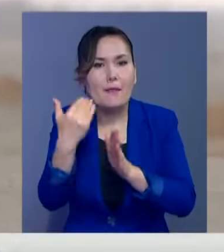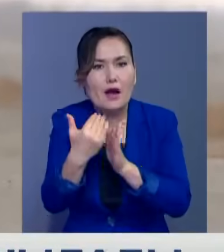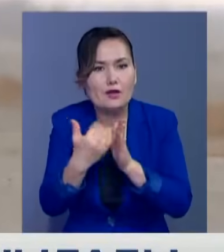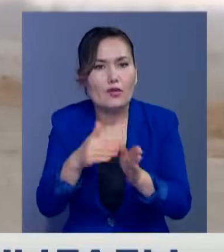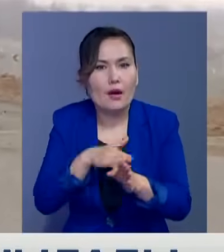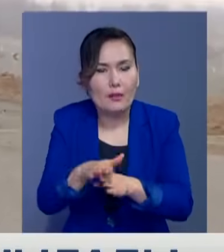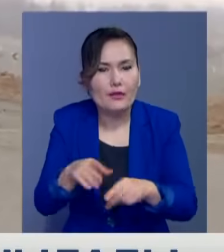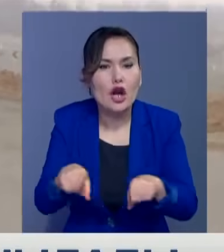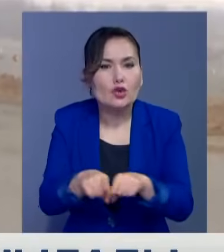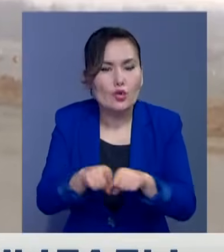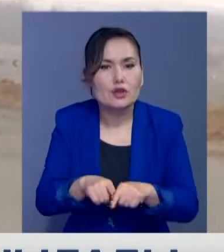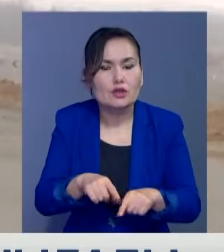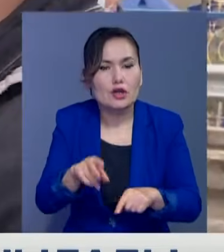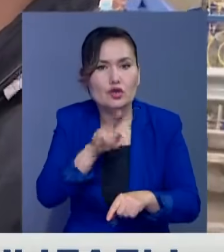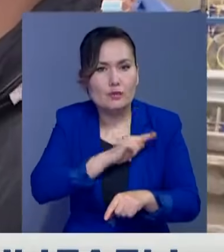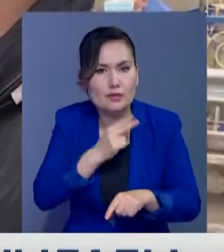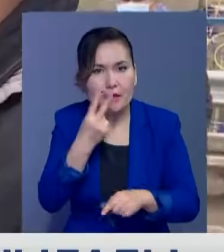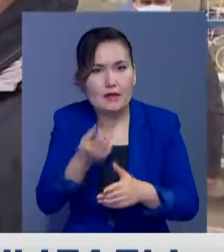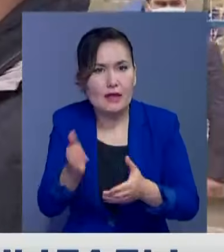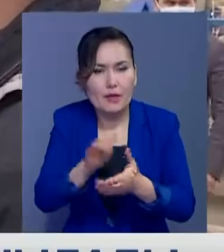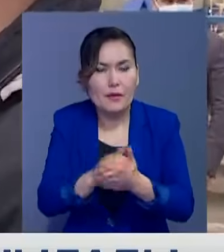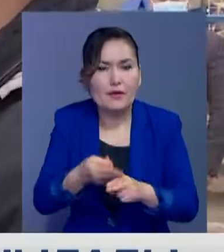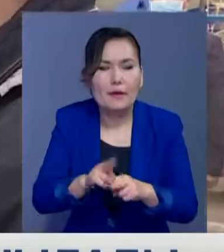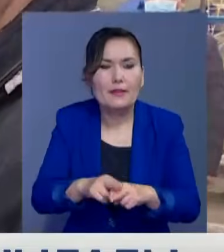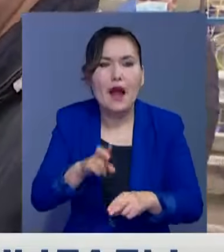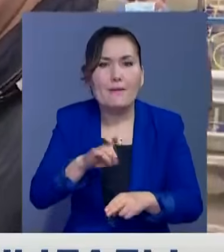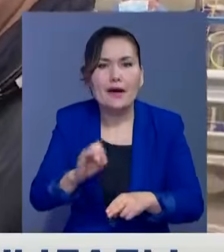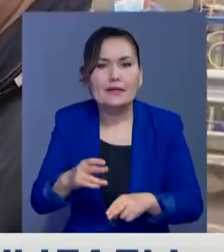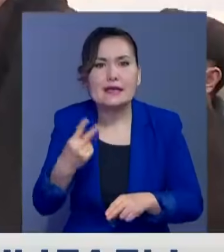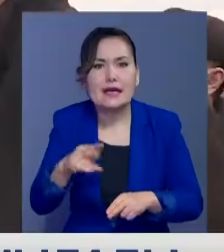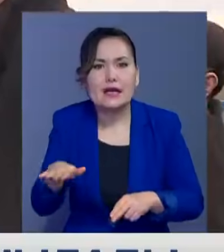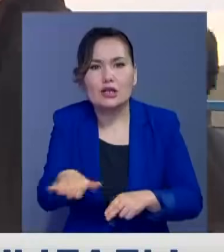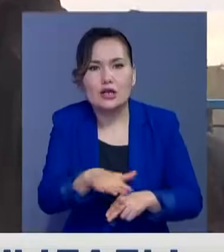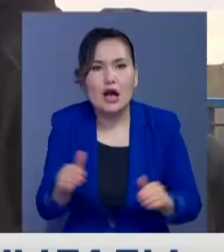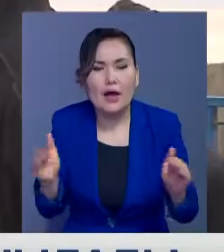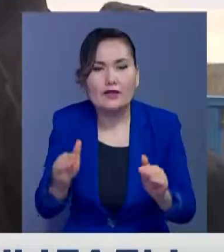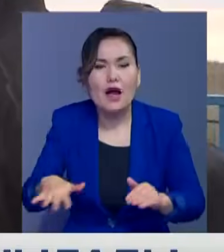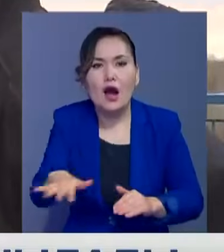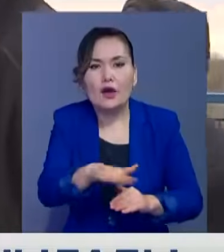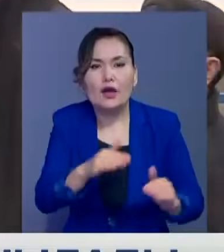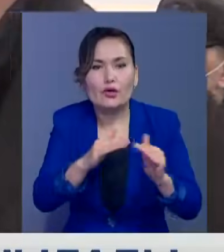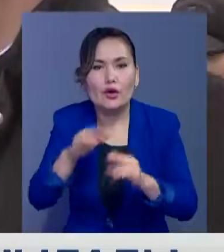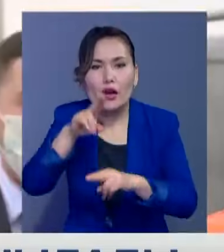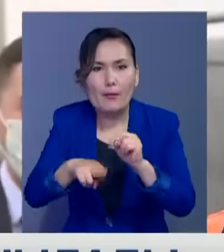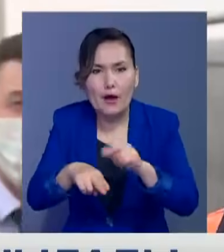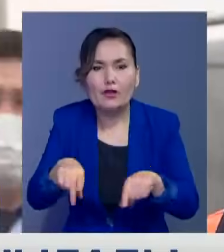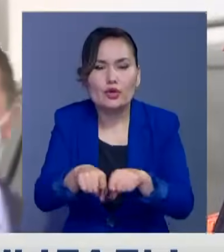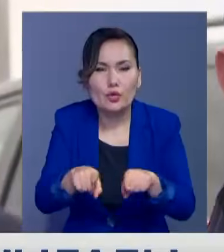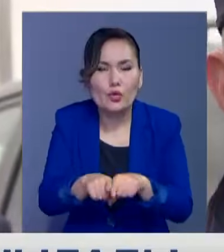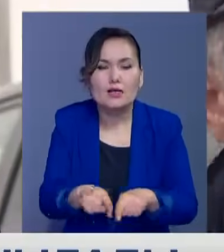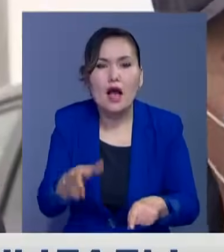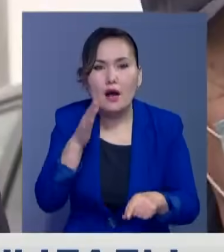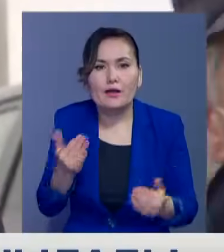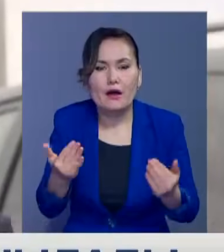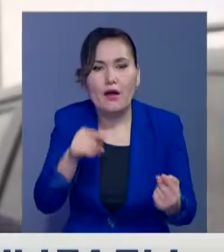бағдарламасының жүзеге асырылу қарқынымен танысты. Бұл орайда Батыс 2 шағын ауданында салынып жатқан тұрғын үй кешені де